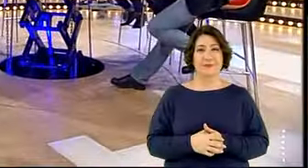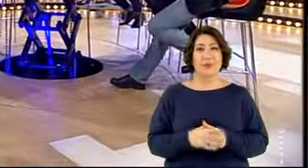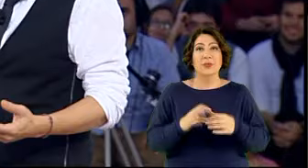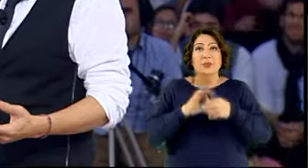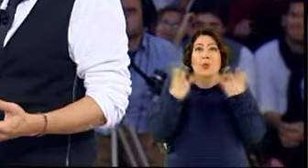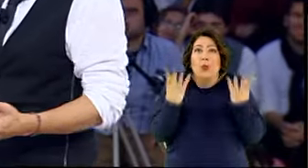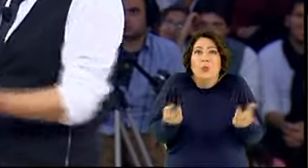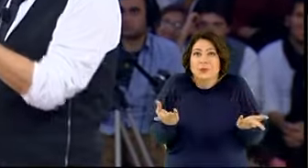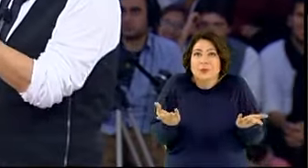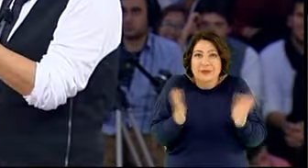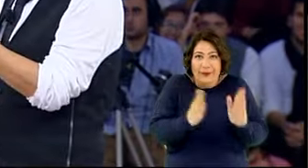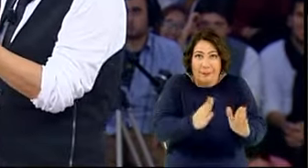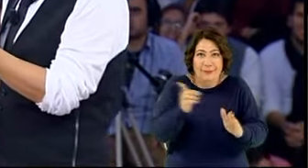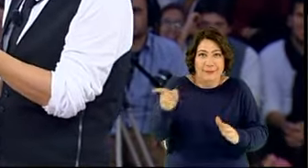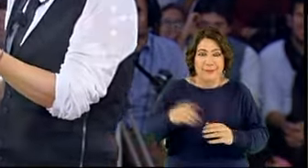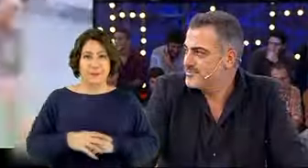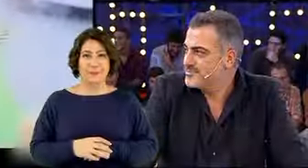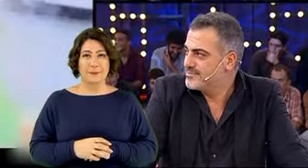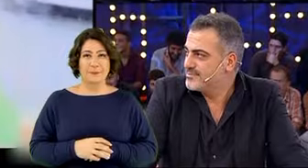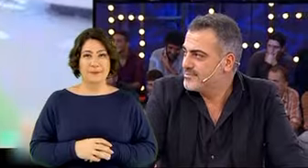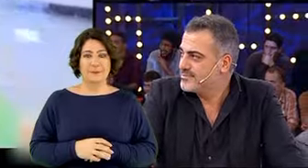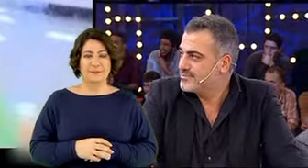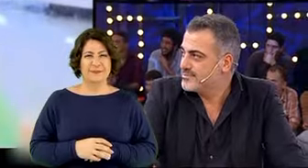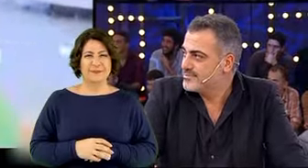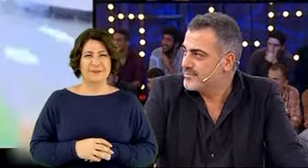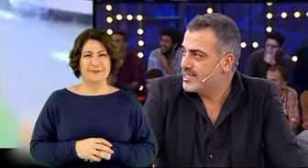Ne oluyorsunuz lan? Devam.